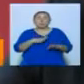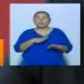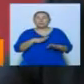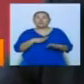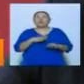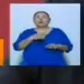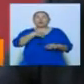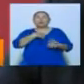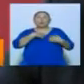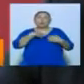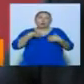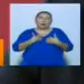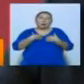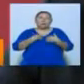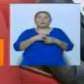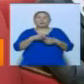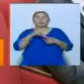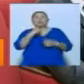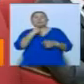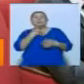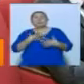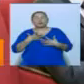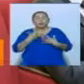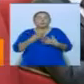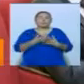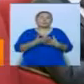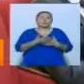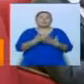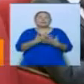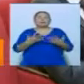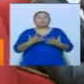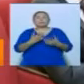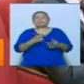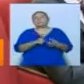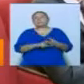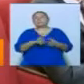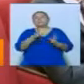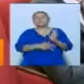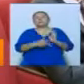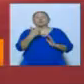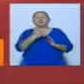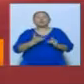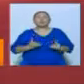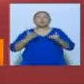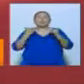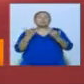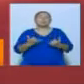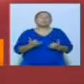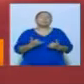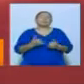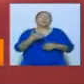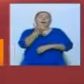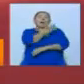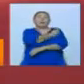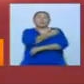Өткені тұмау ауру 10 жағдайға, қызылша 848-ге, көк жөтел сырқаты 83-ке өсті. Қазір өңірде